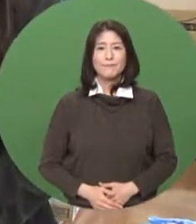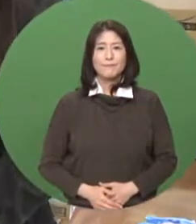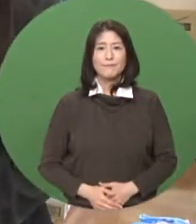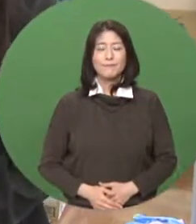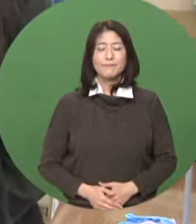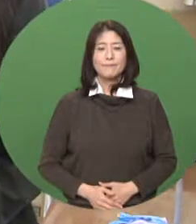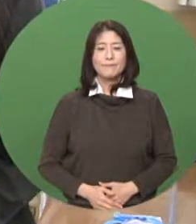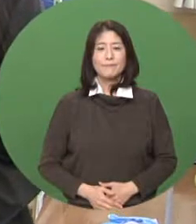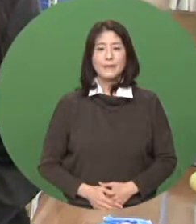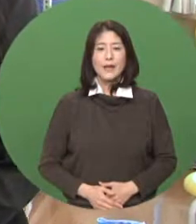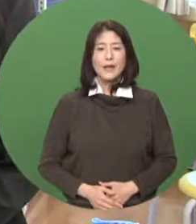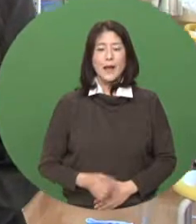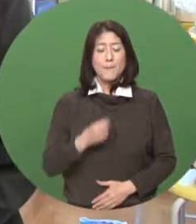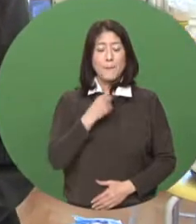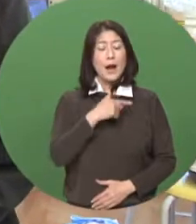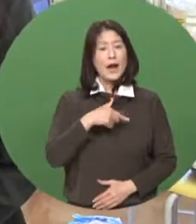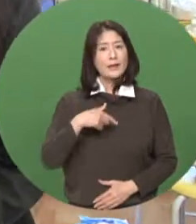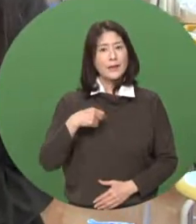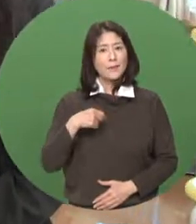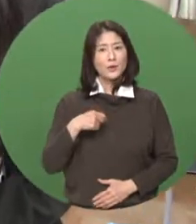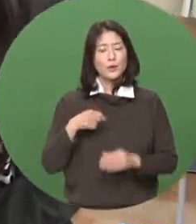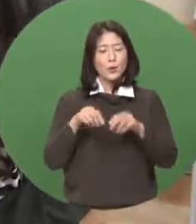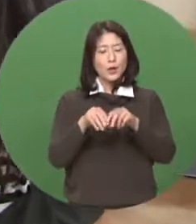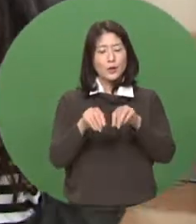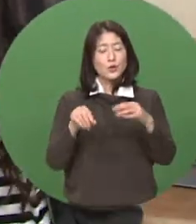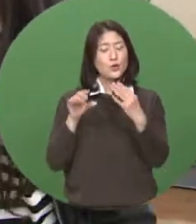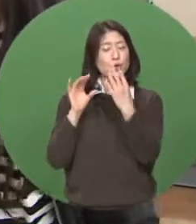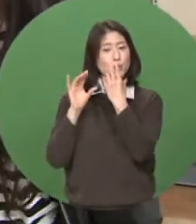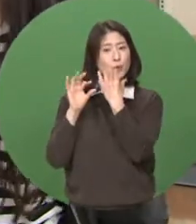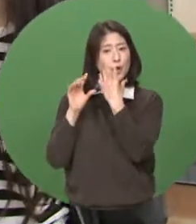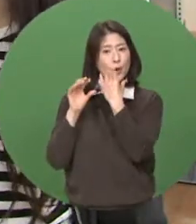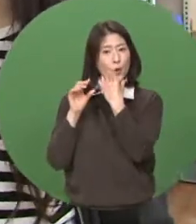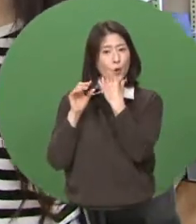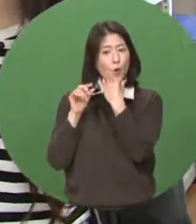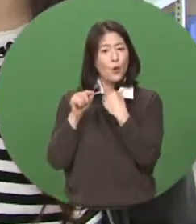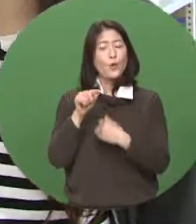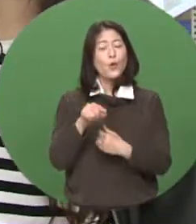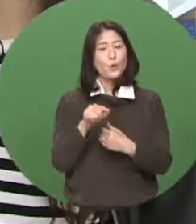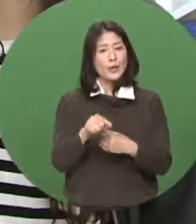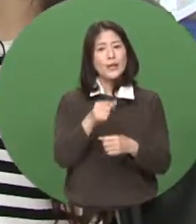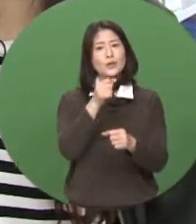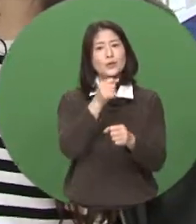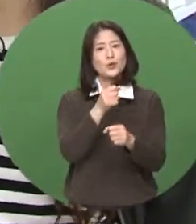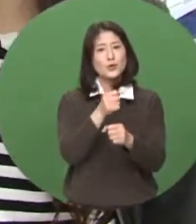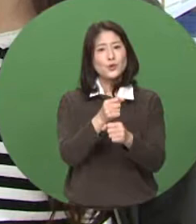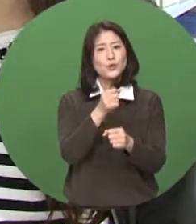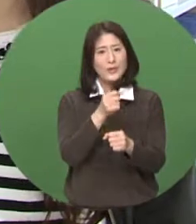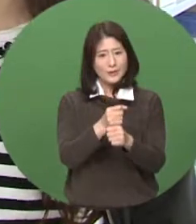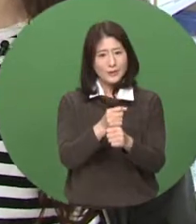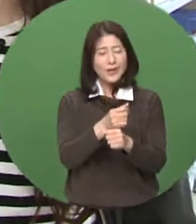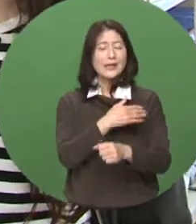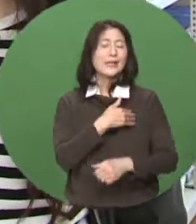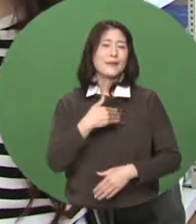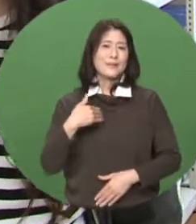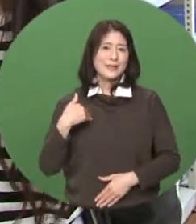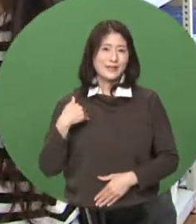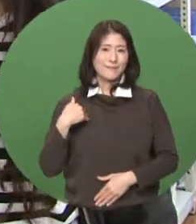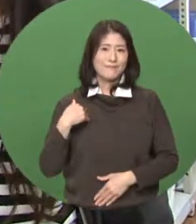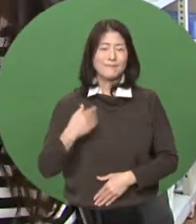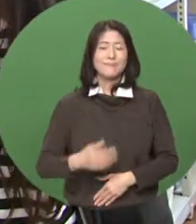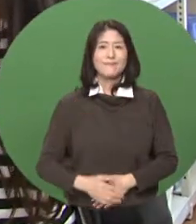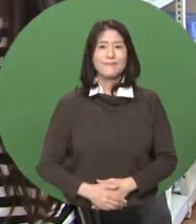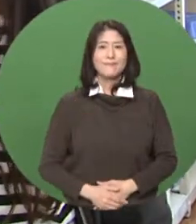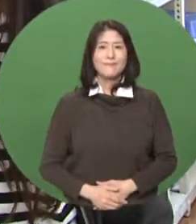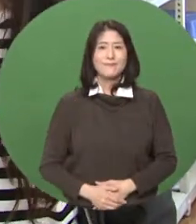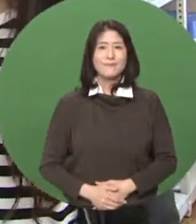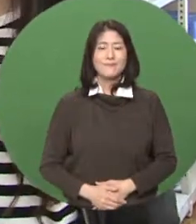い。曲がたまとか、土笛をこの部屋で 子どもたちがあるいは大人の方でも作